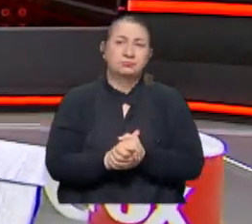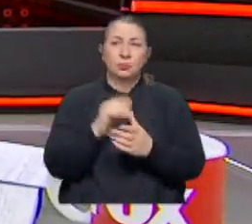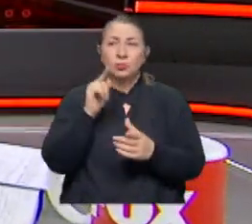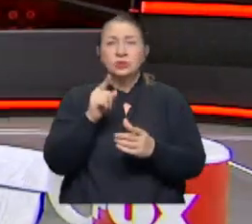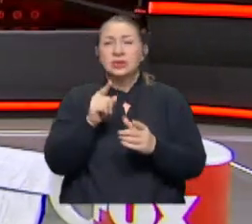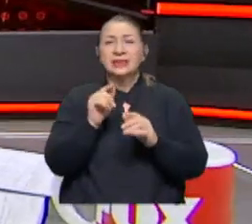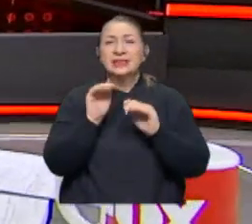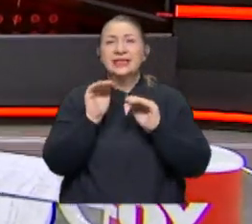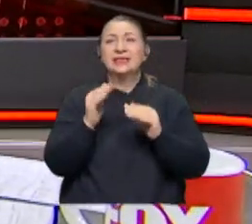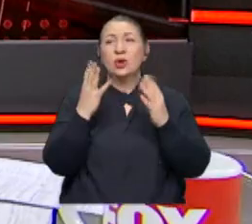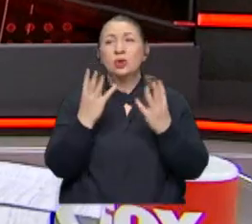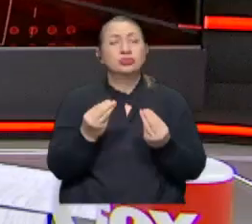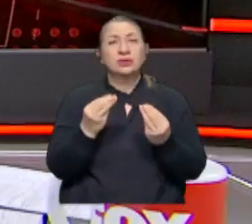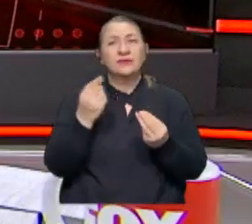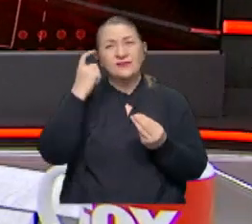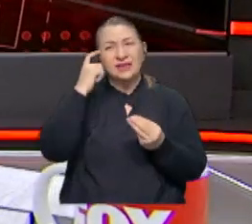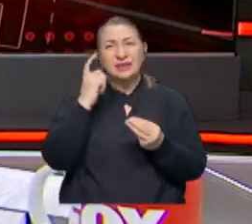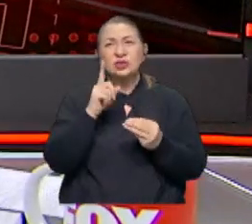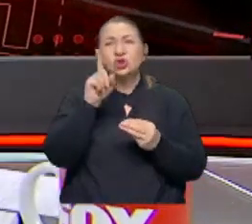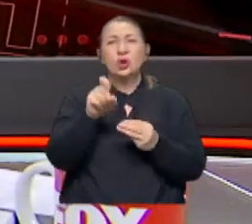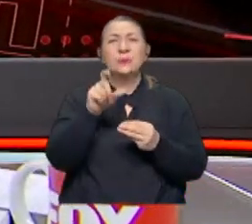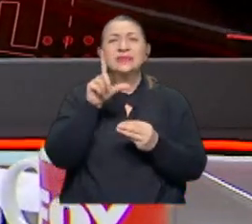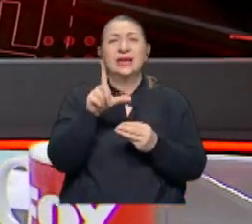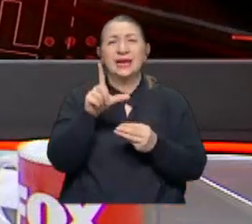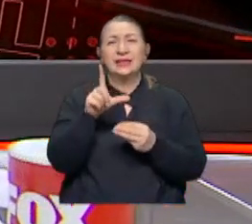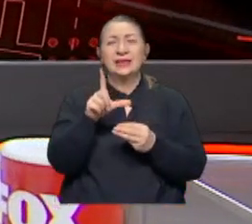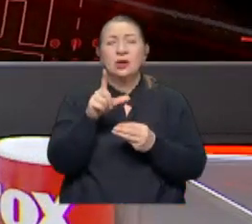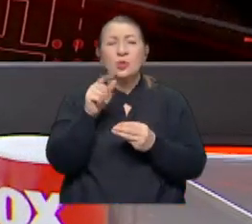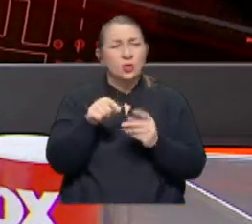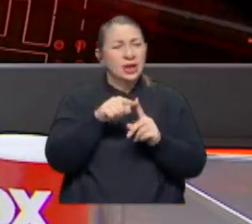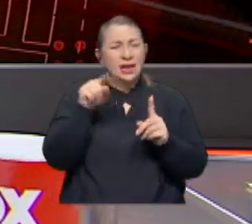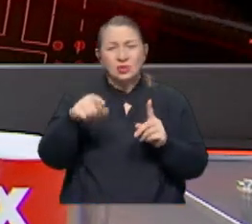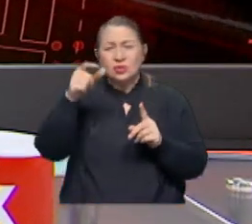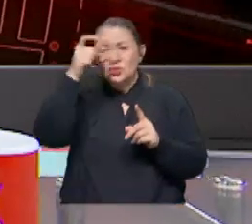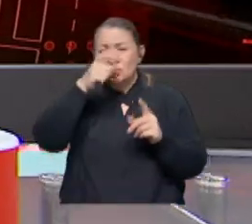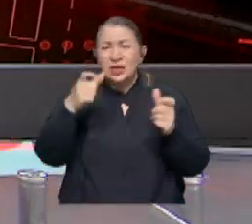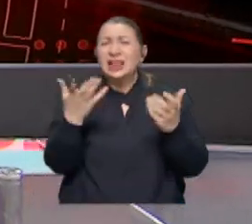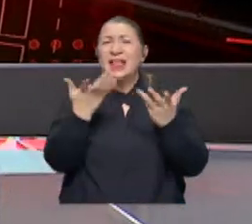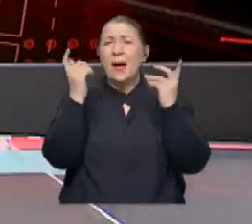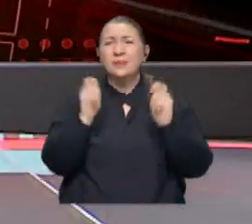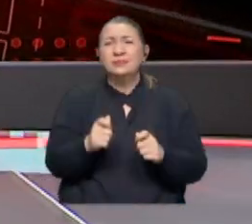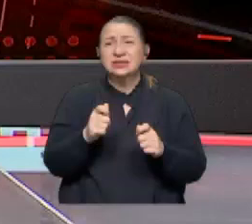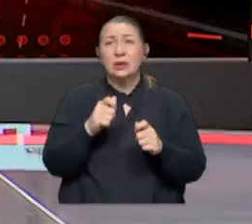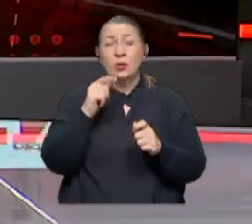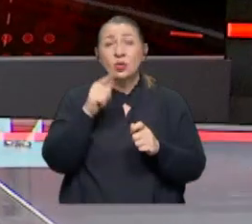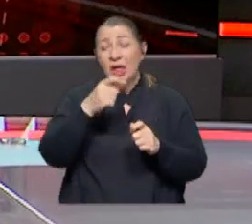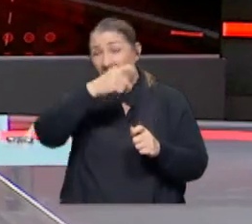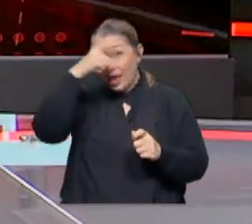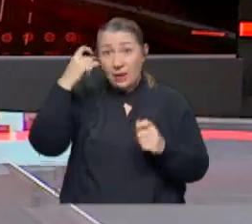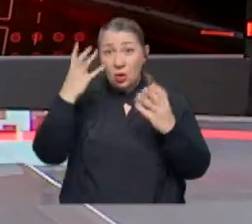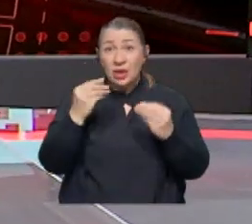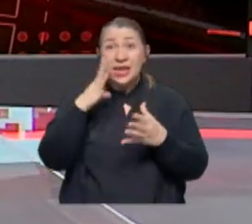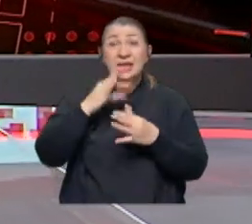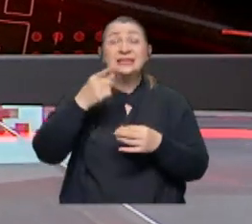bunda katkısı olabilecek, bu fikirlerini sormamız gereken, bugüne kadar bu ülkede ne yapılmışsa bunda emeği